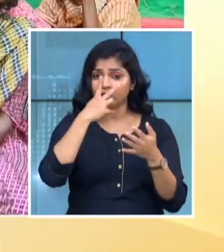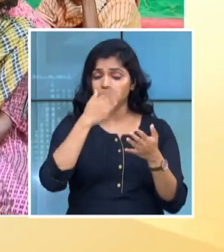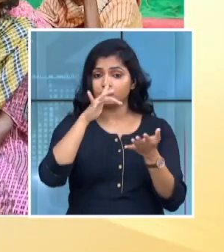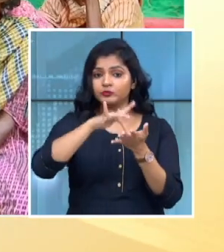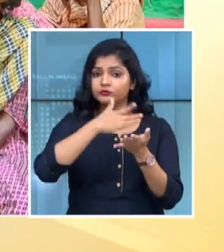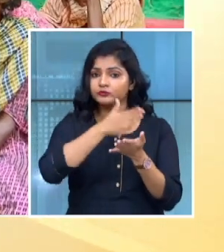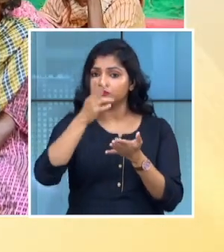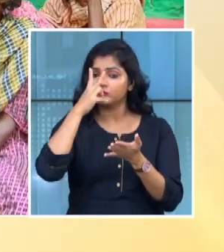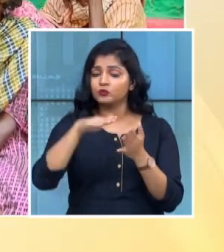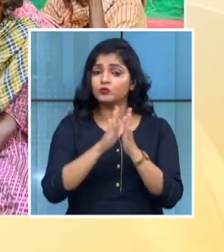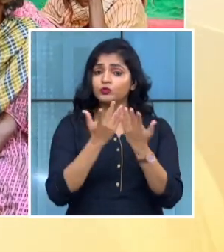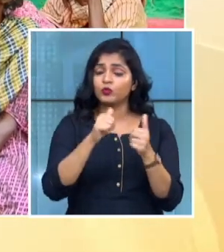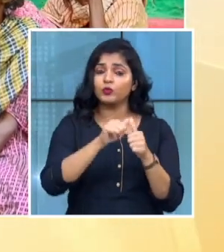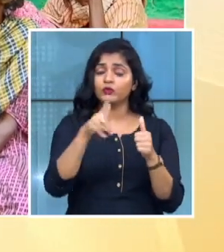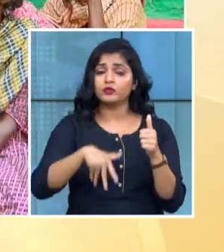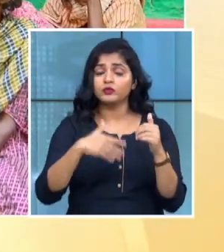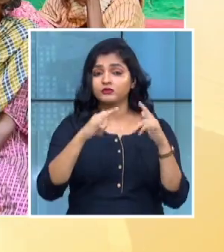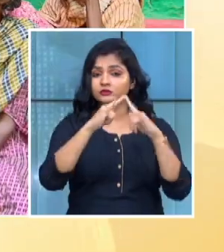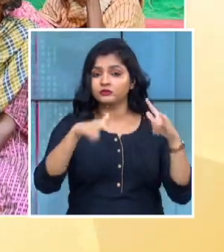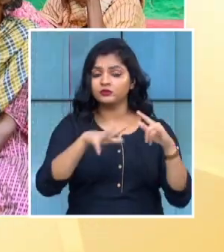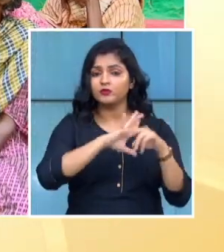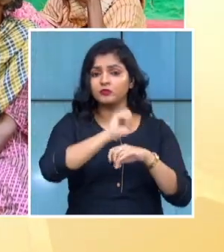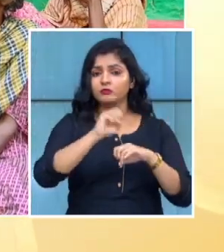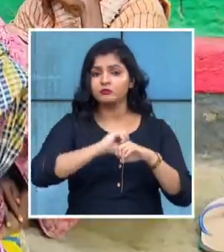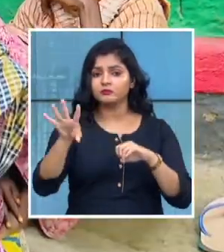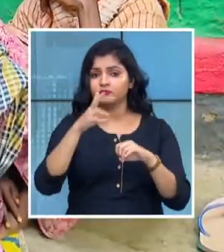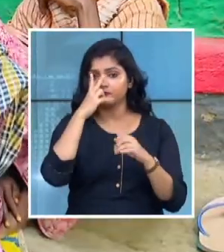കാണാം. ആ ഷെഡിൻ്റെ ചുറ്റും വാരി എറിഞ്ഞിട്ടുണ്ട്.